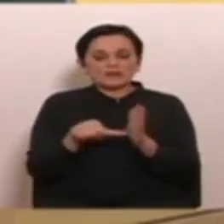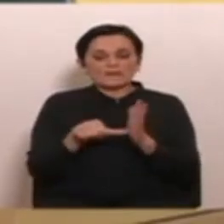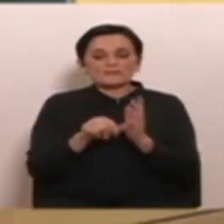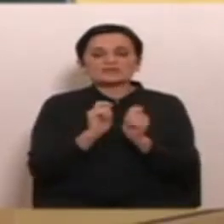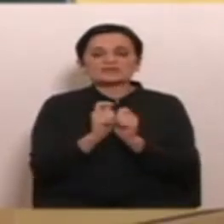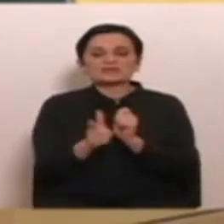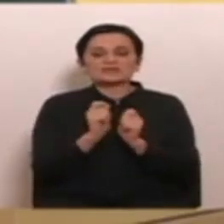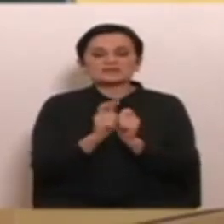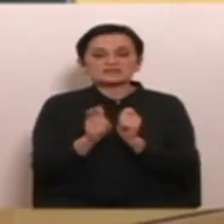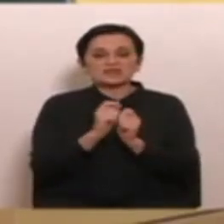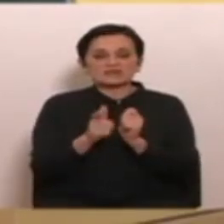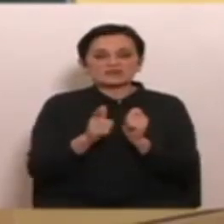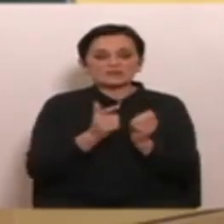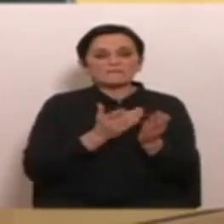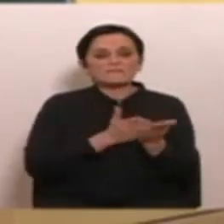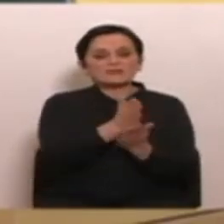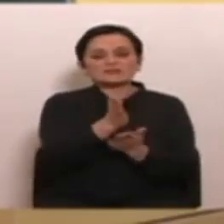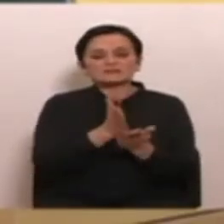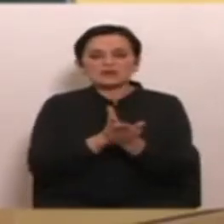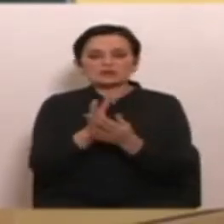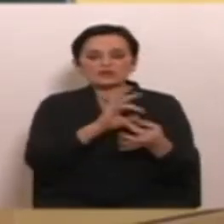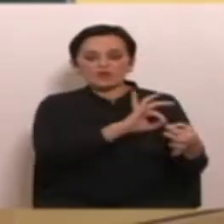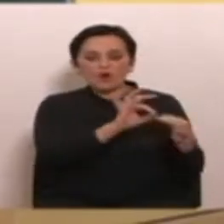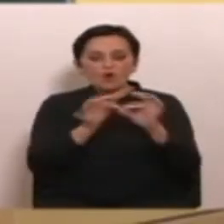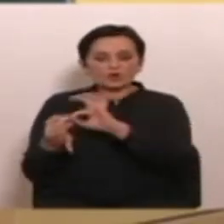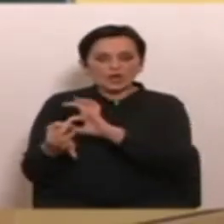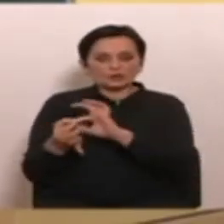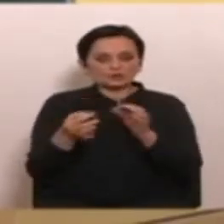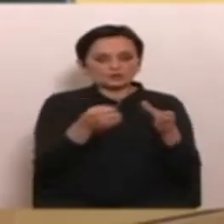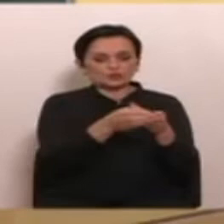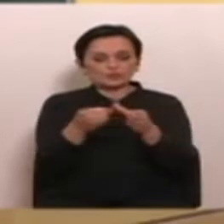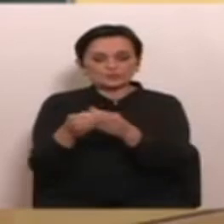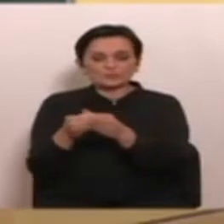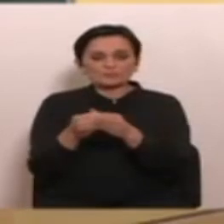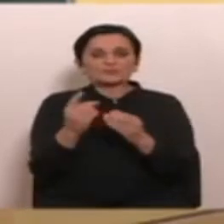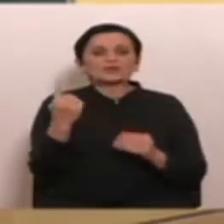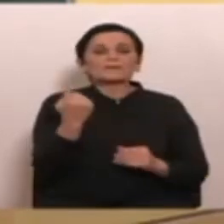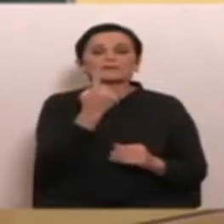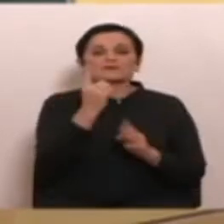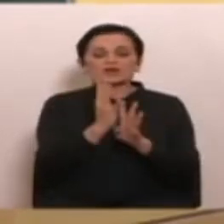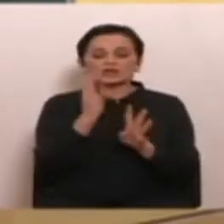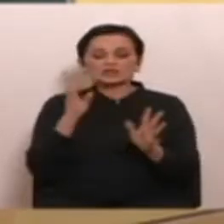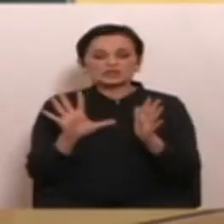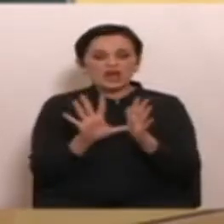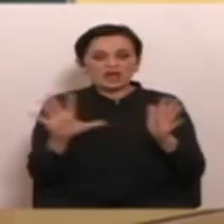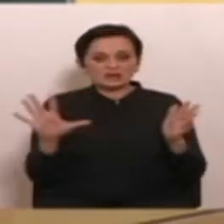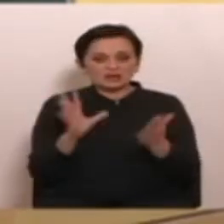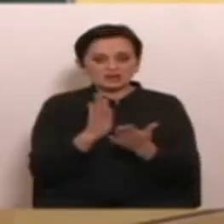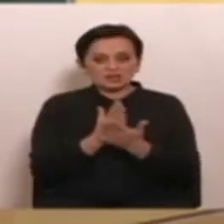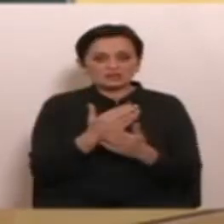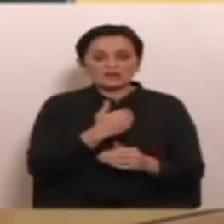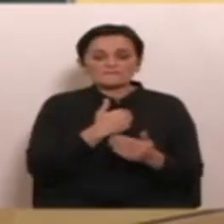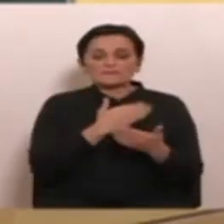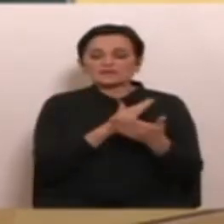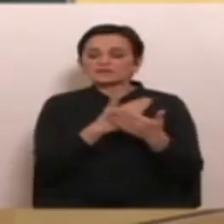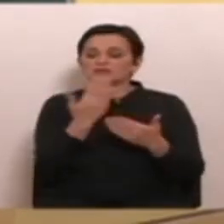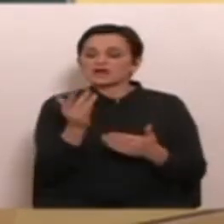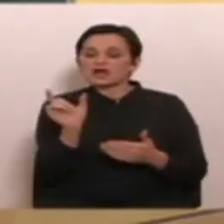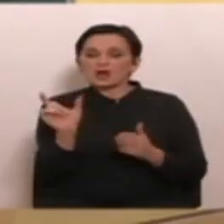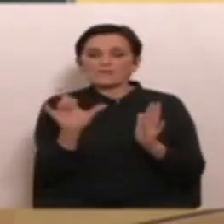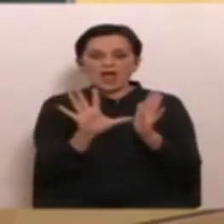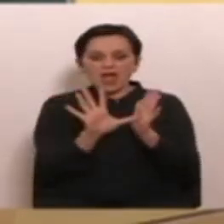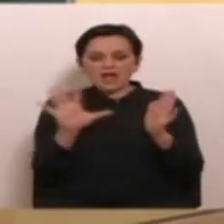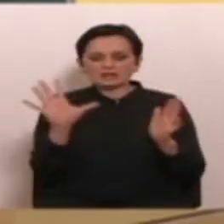მოზიდვის პერსპექტივებს კონკრეტულ დარგებში. პირველ რიგში ეს არის კვლავ ენერგეტიკა. მინდა გამოვყო ენერგეტიკის სექტორი, რომელიც